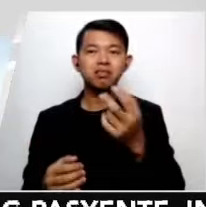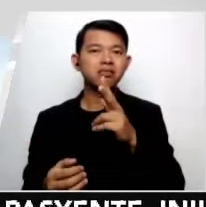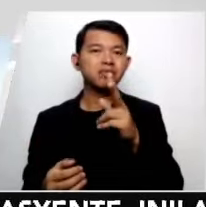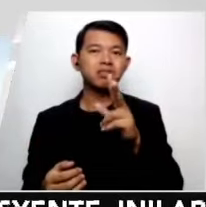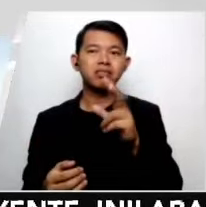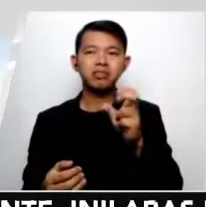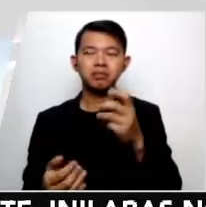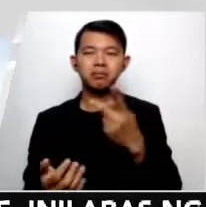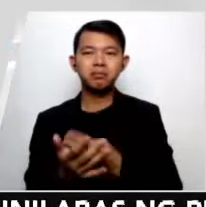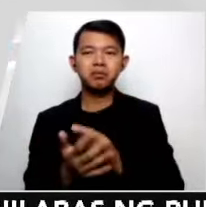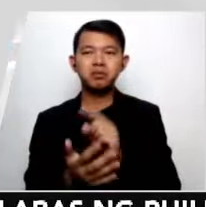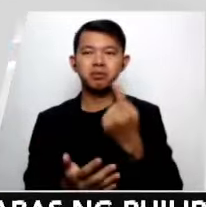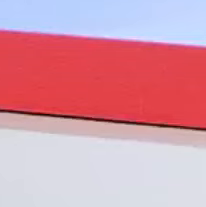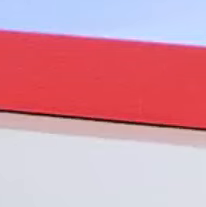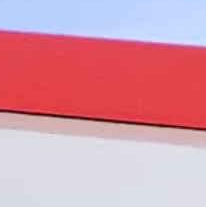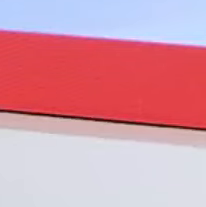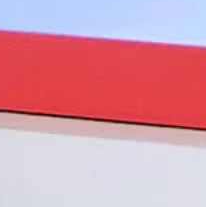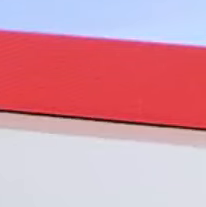nangyari.